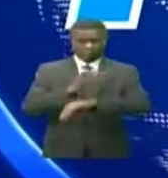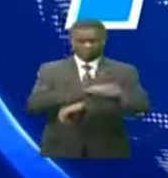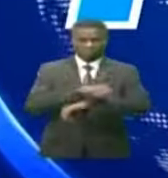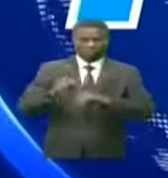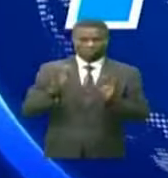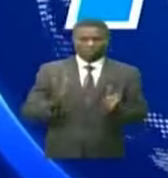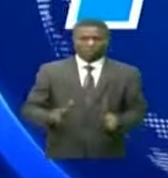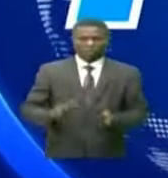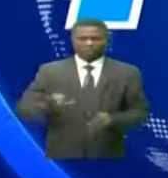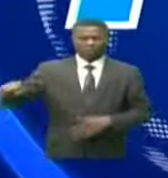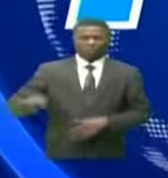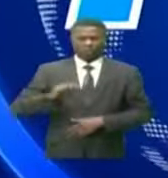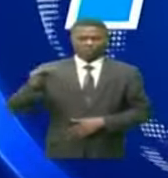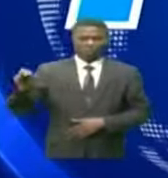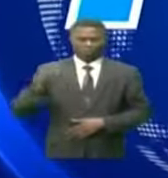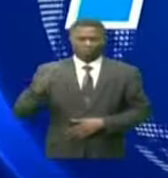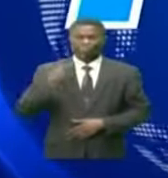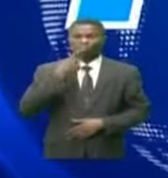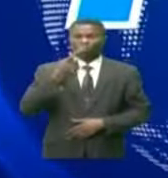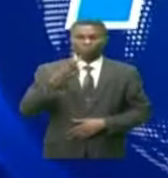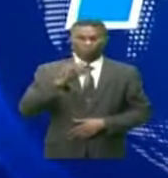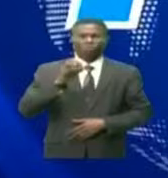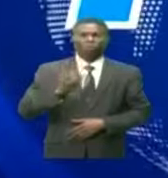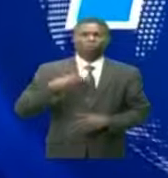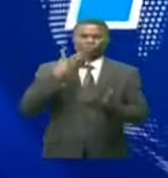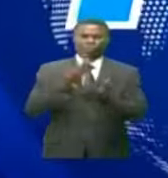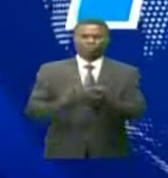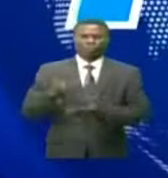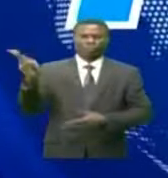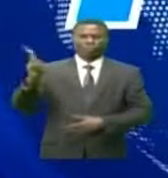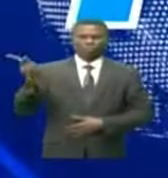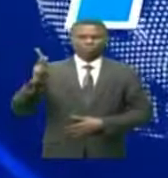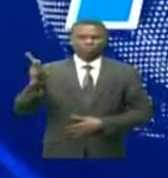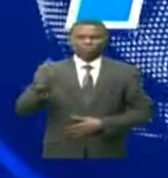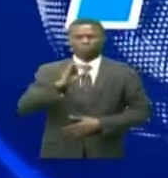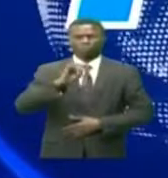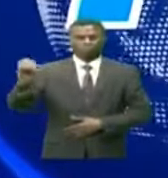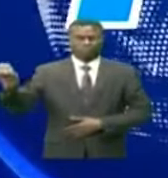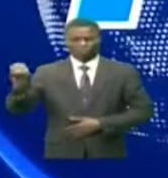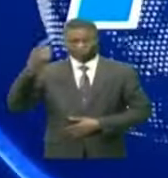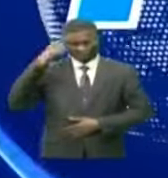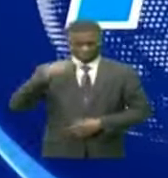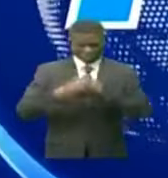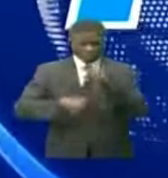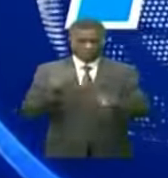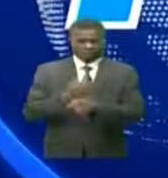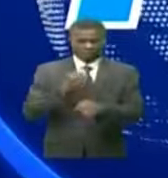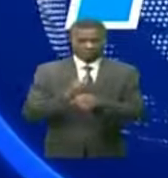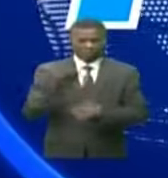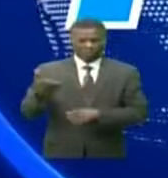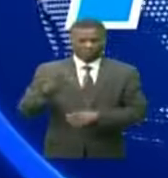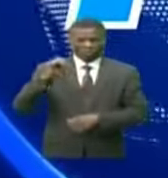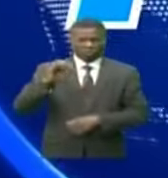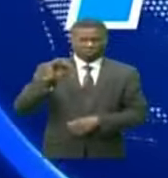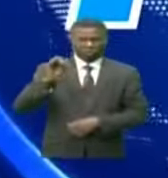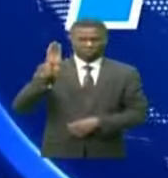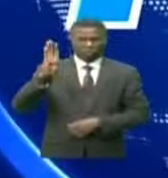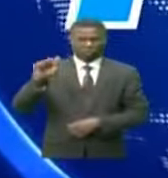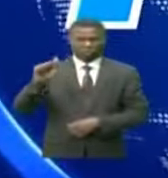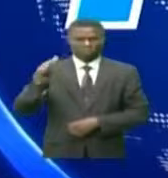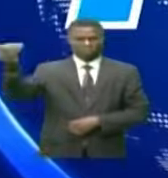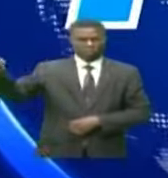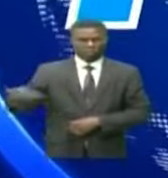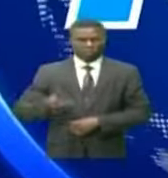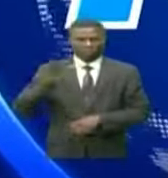d'administration, Jean-Charles Okoto, l'a dit lors de son arrivée au Kasaï oriental pour commencer le travail. Sur place, il a été accueilli par